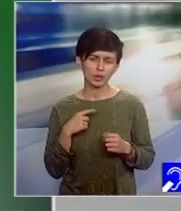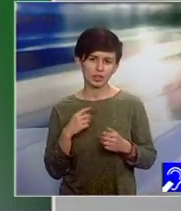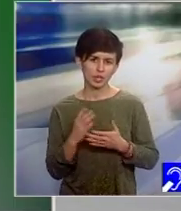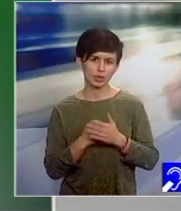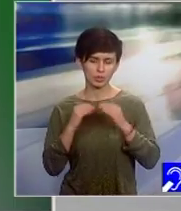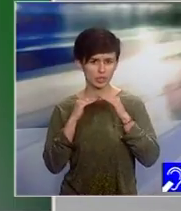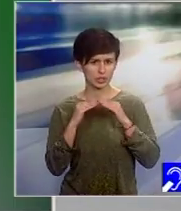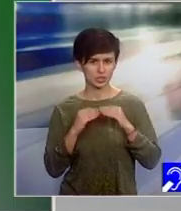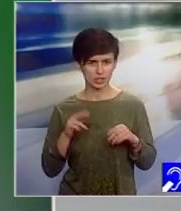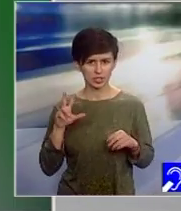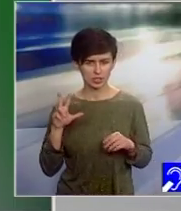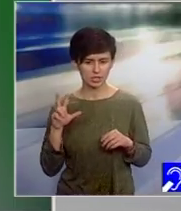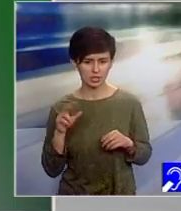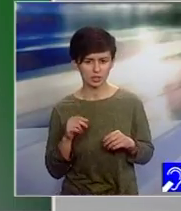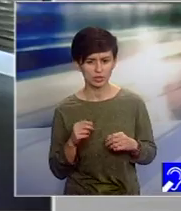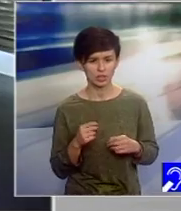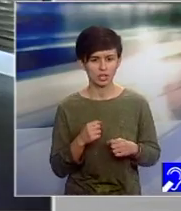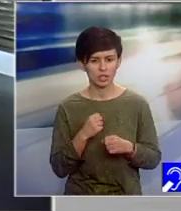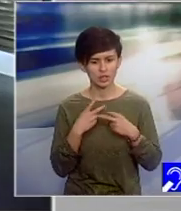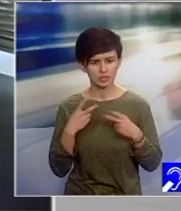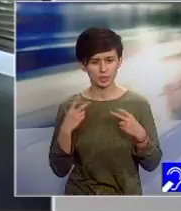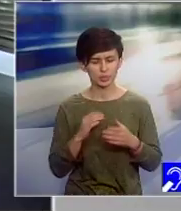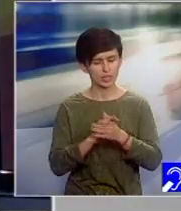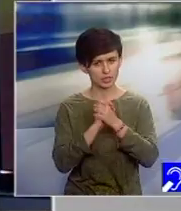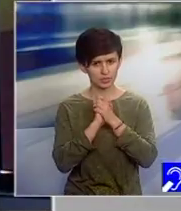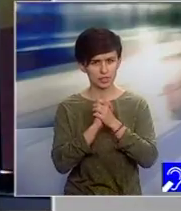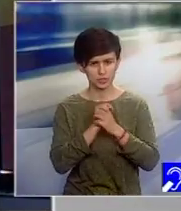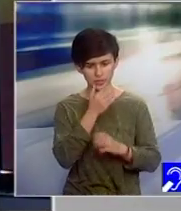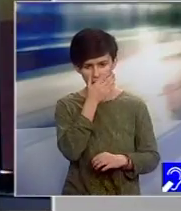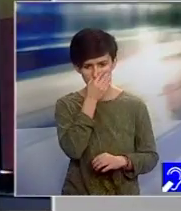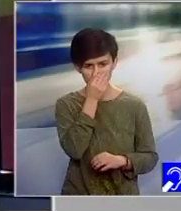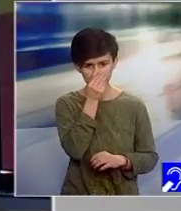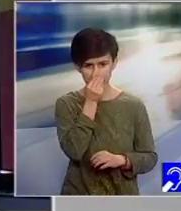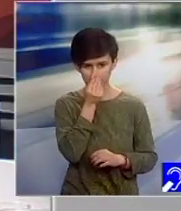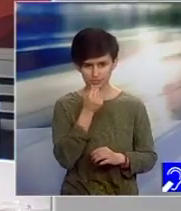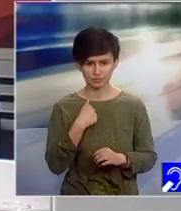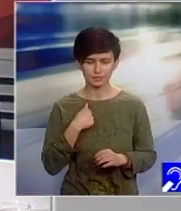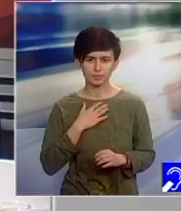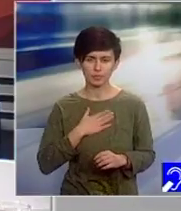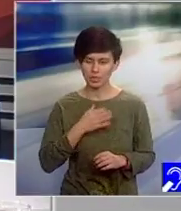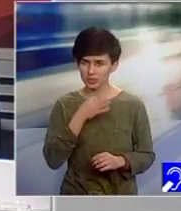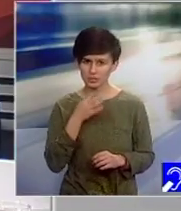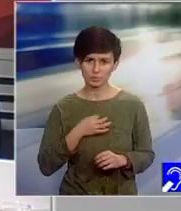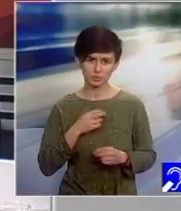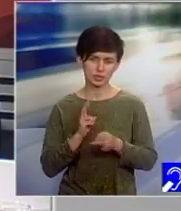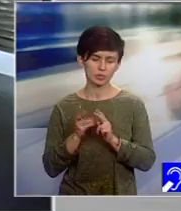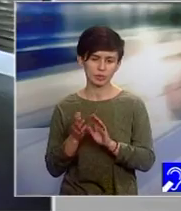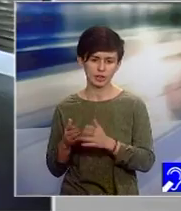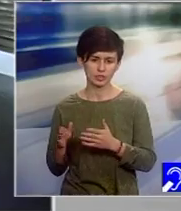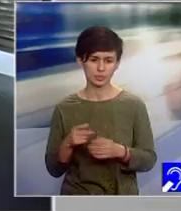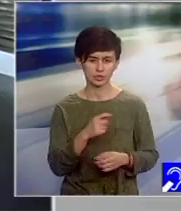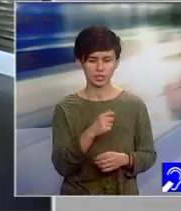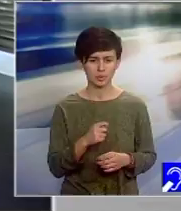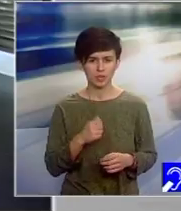în această competiție, un loc important. Vă felicităm încă o dată și aș vrea să-mi povestiți despre cum a început proiectul, când ați